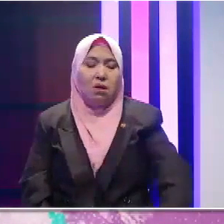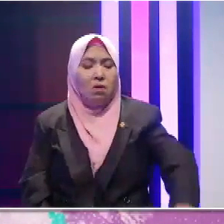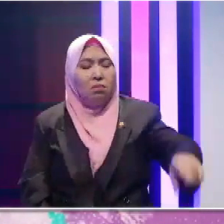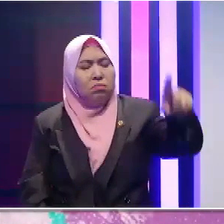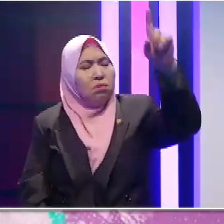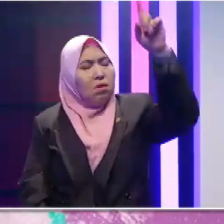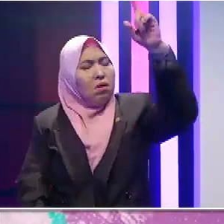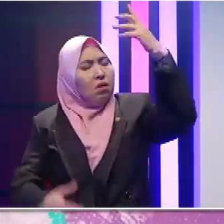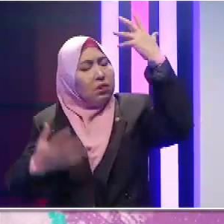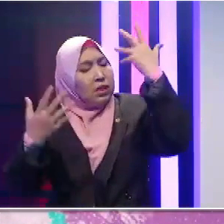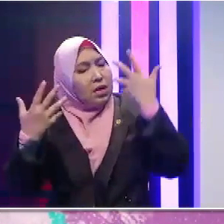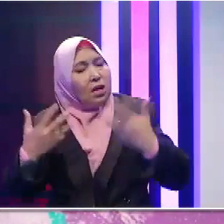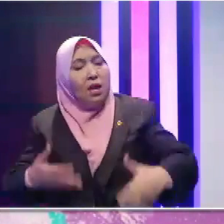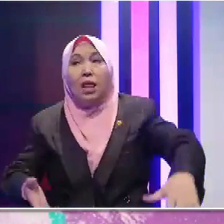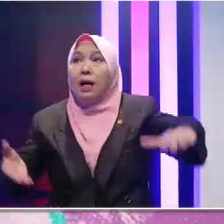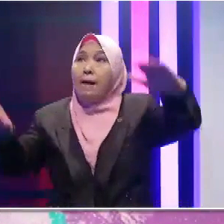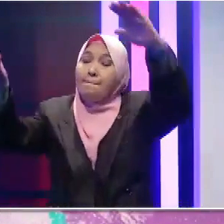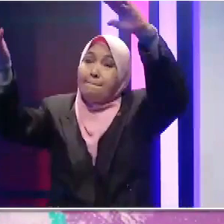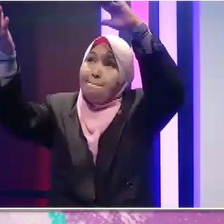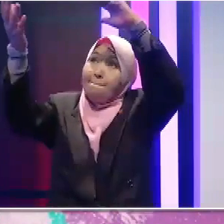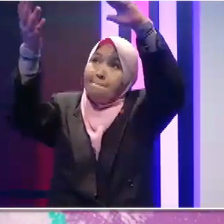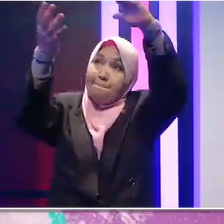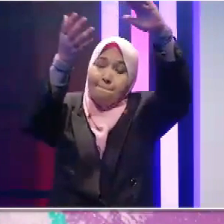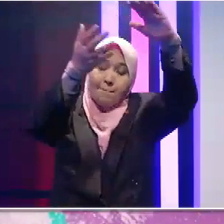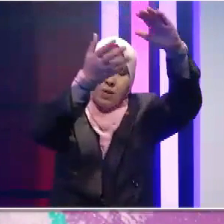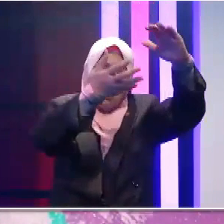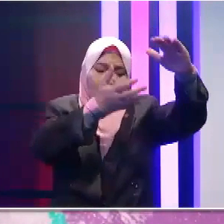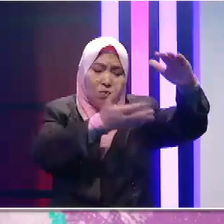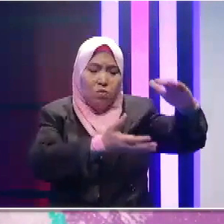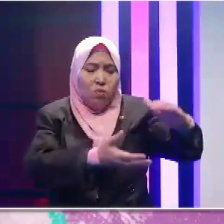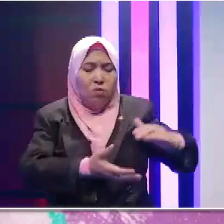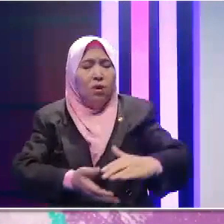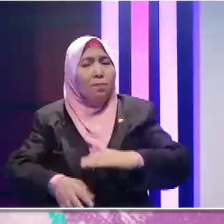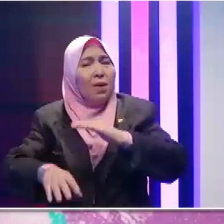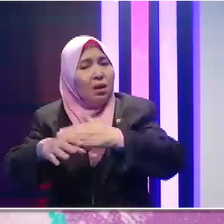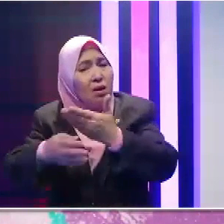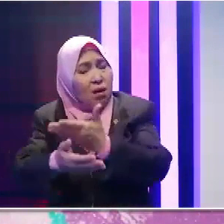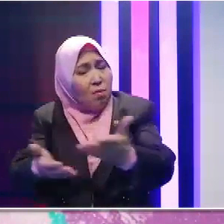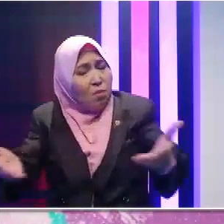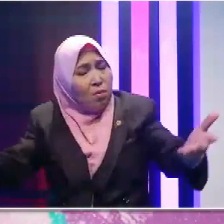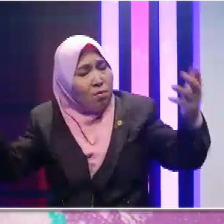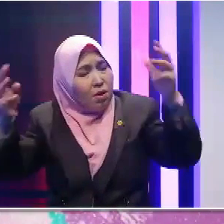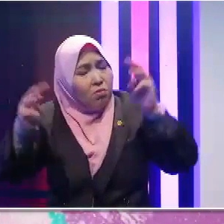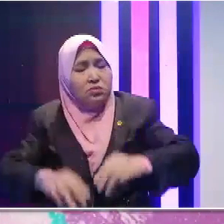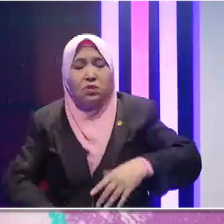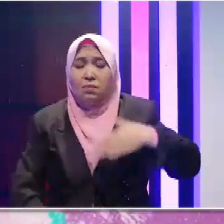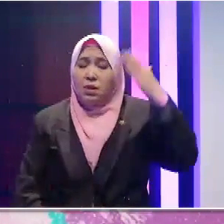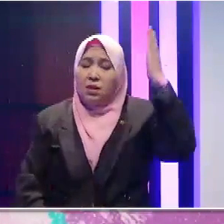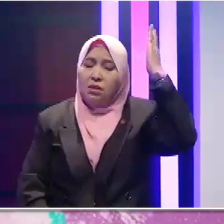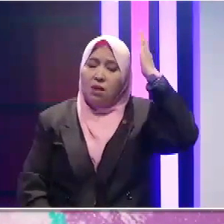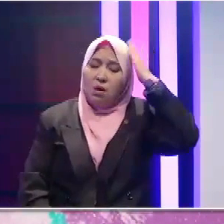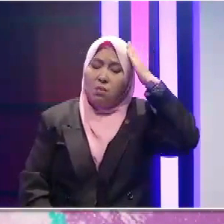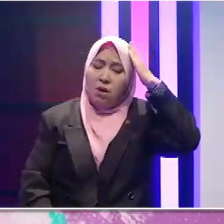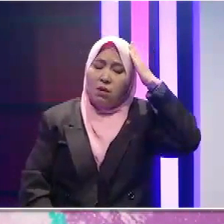أنزل الله إليكم ذكرا